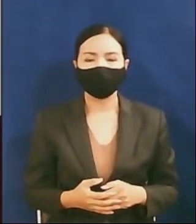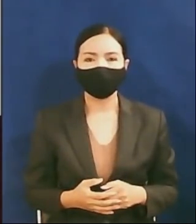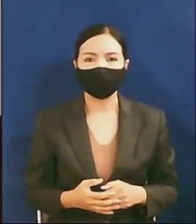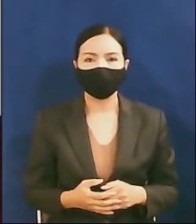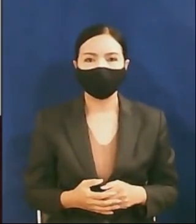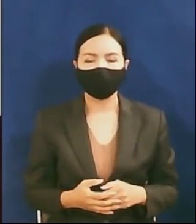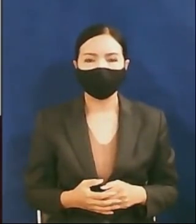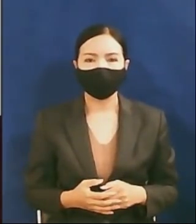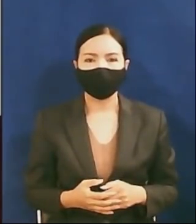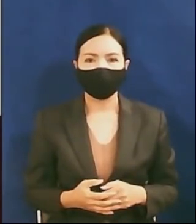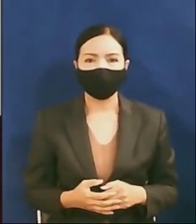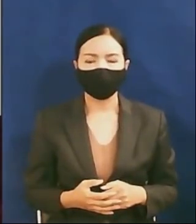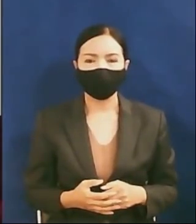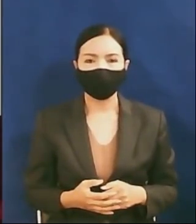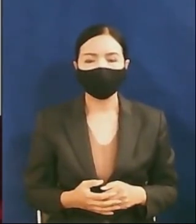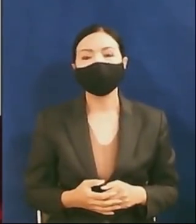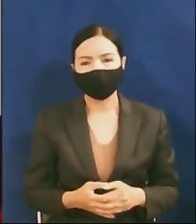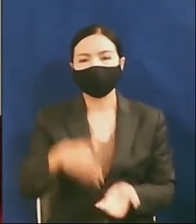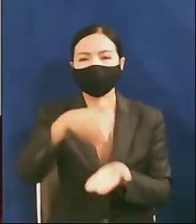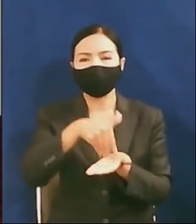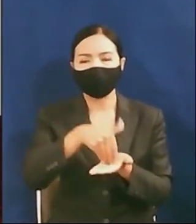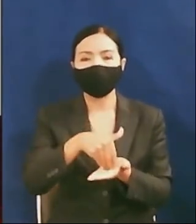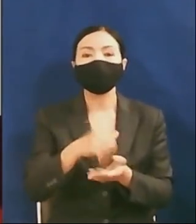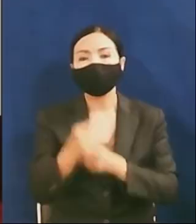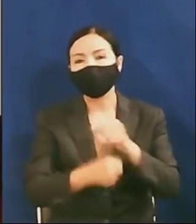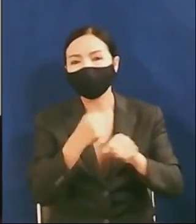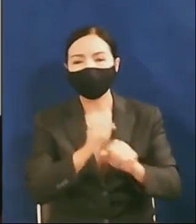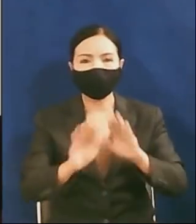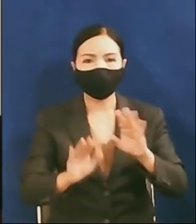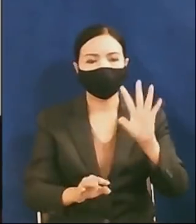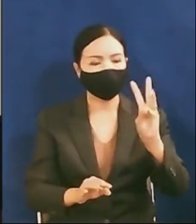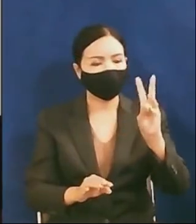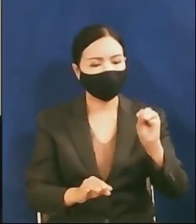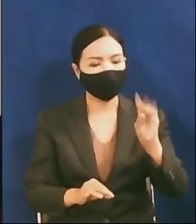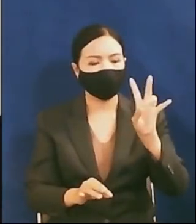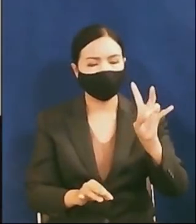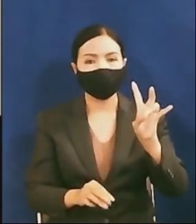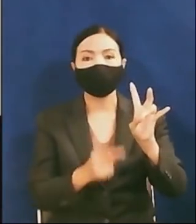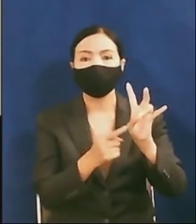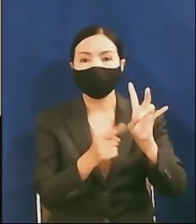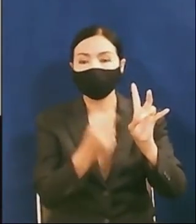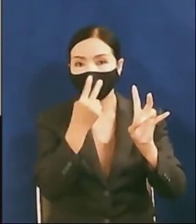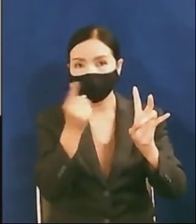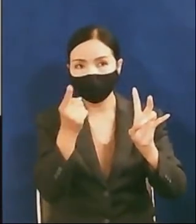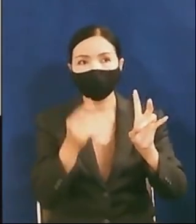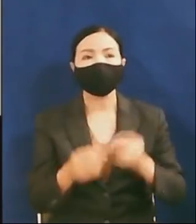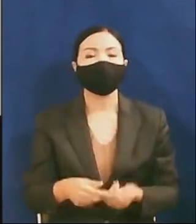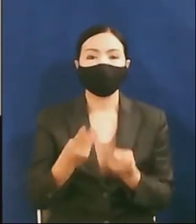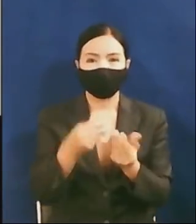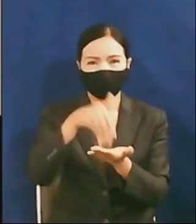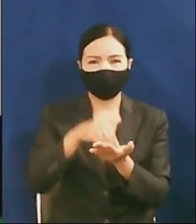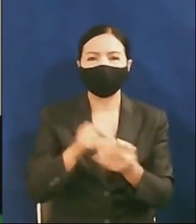ค่ากลางของอายุที่เรียกว่าค่ามัธยฐานนี่นะครับก็คือ67ปีก็แสดงว่าขนาดตัวเลขที่เป็นตัวเลขกลาง